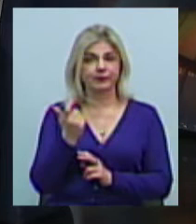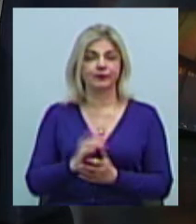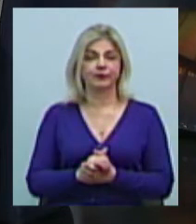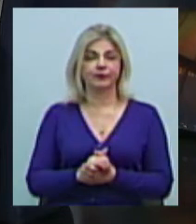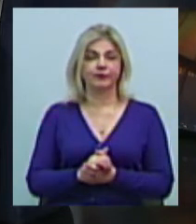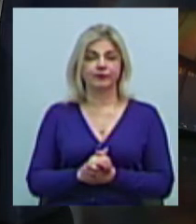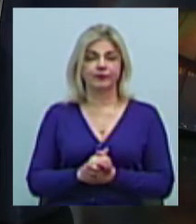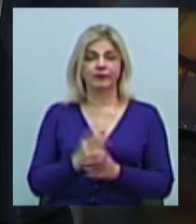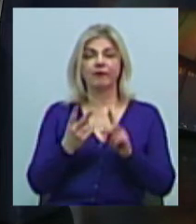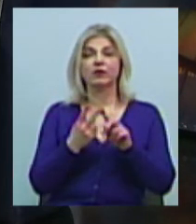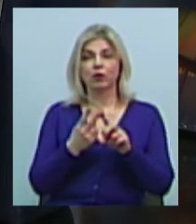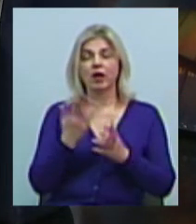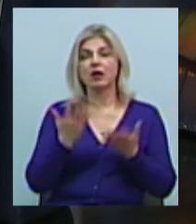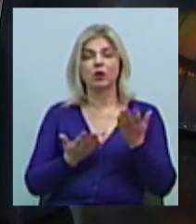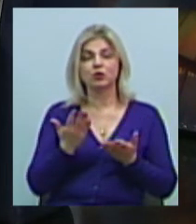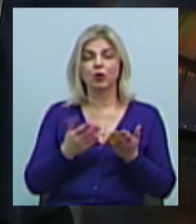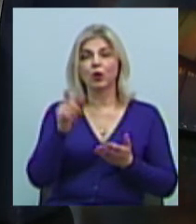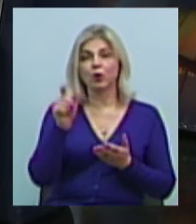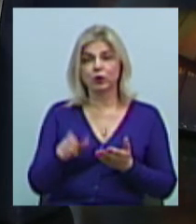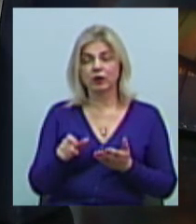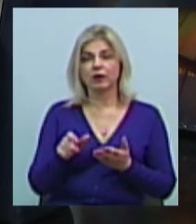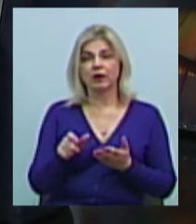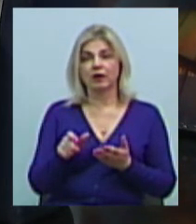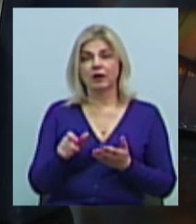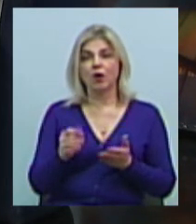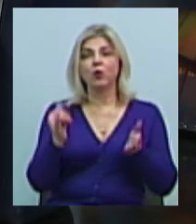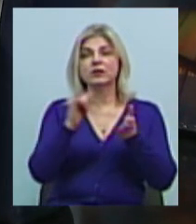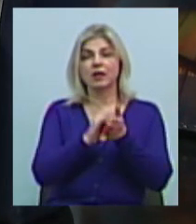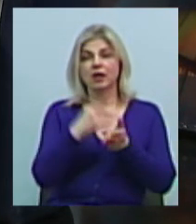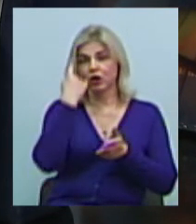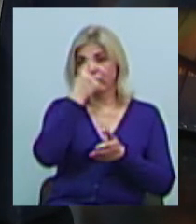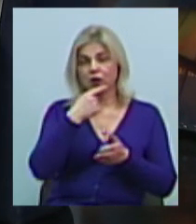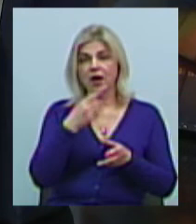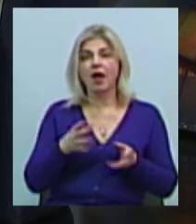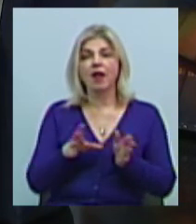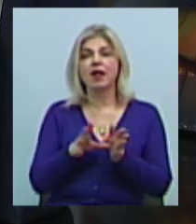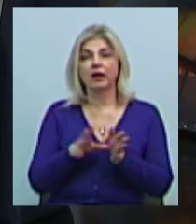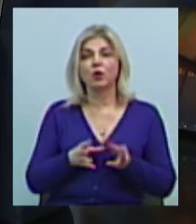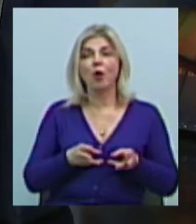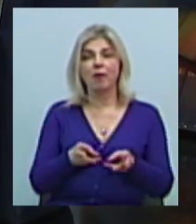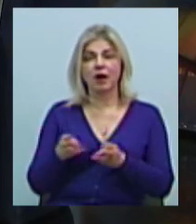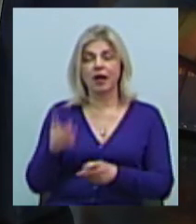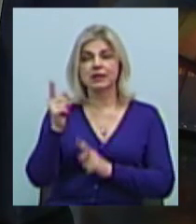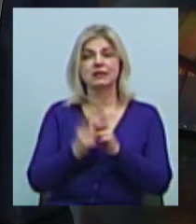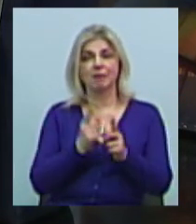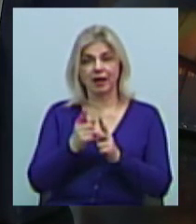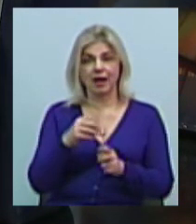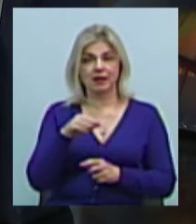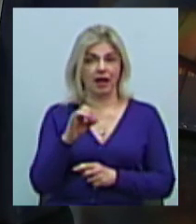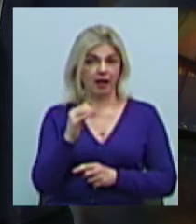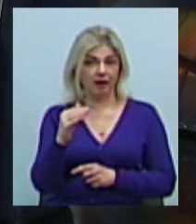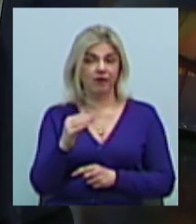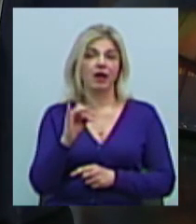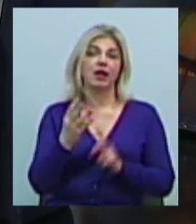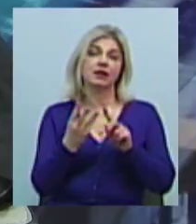Зміна власника. По-друге, це якщо людина встановила собі індивідуальне електроопалення, там змінюється тариф, треба до нас звернутися. І